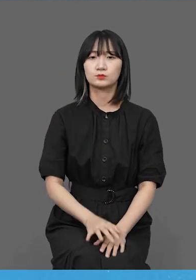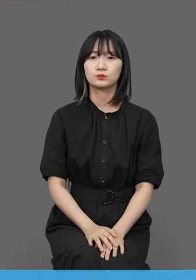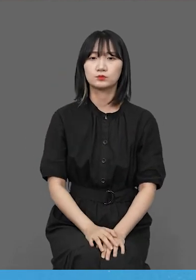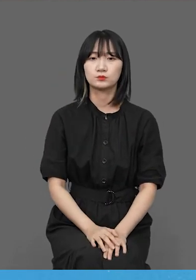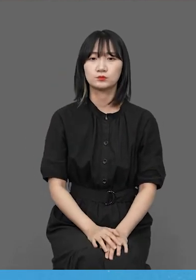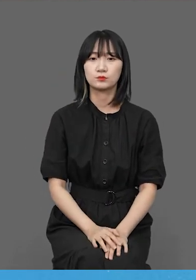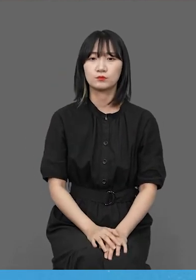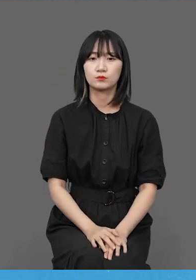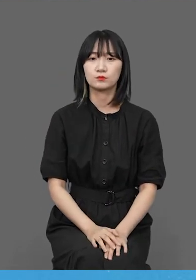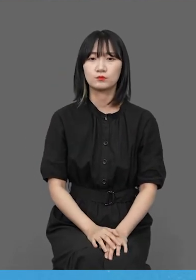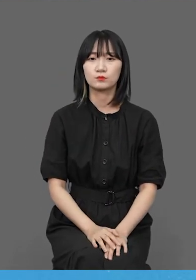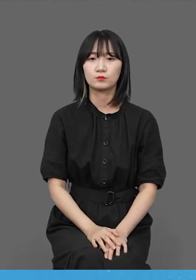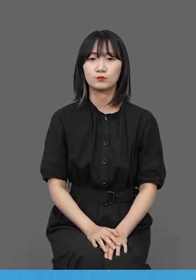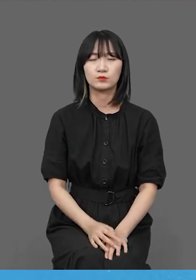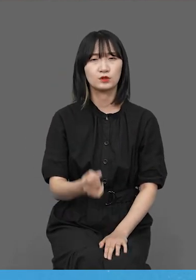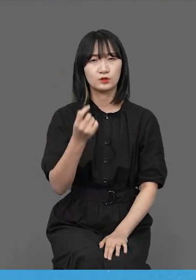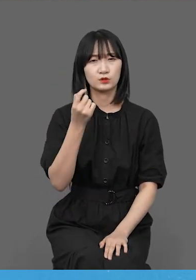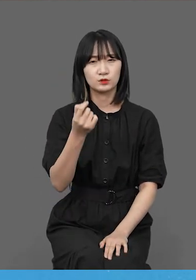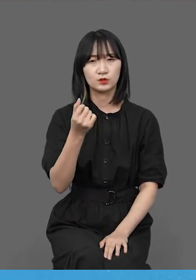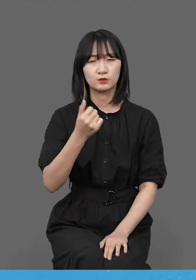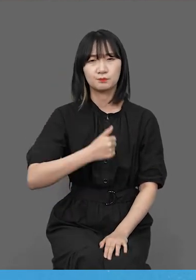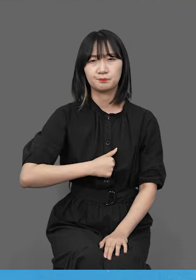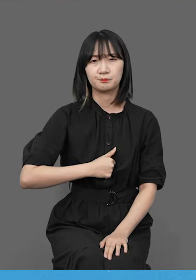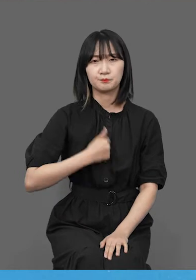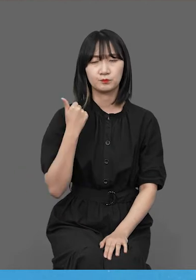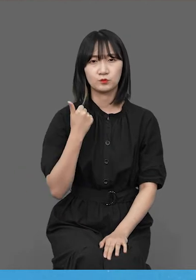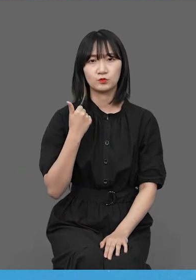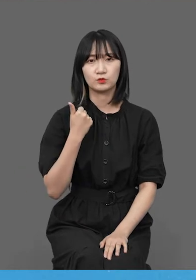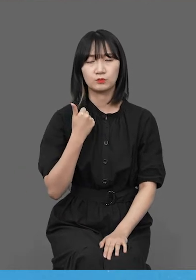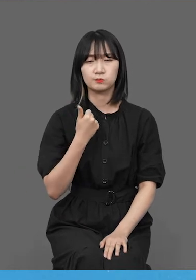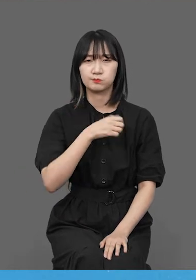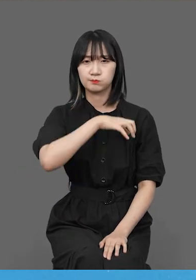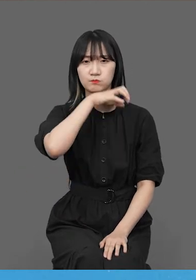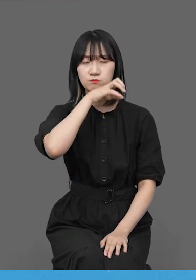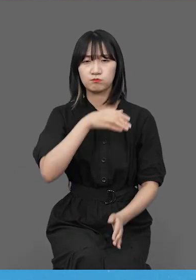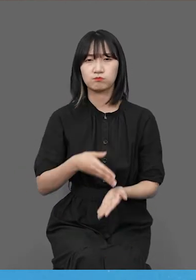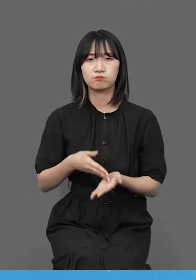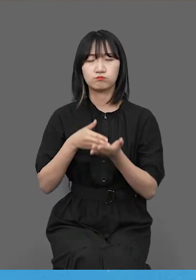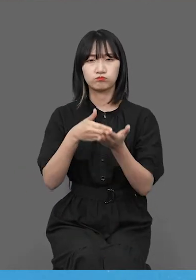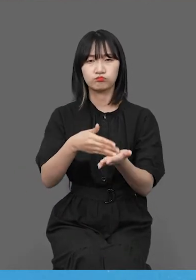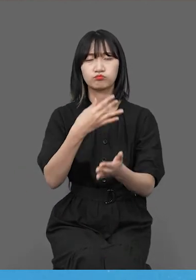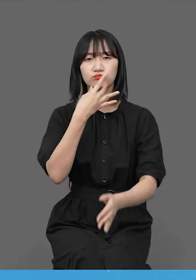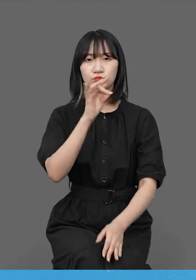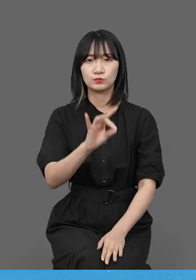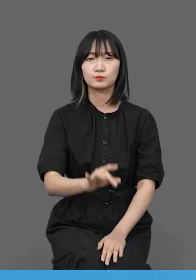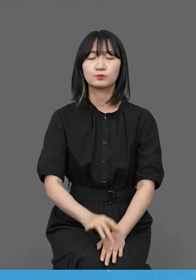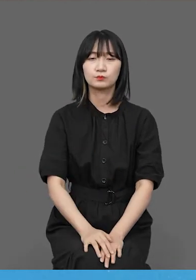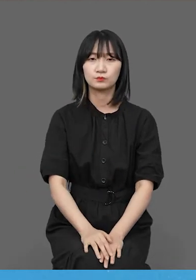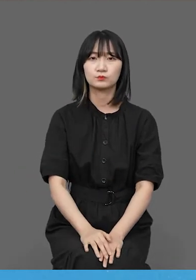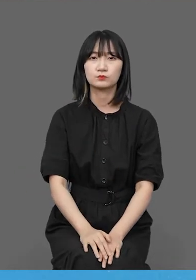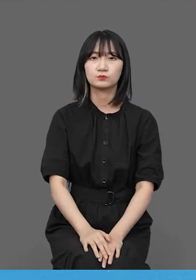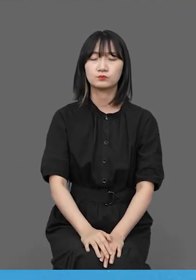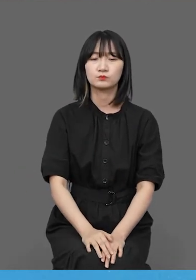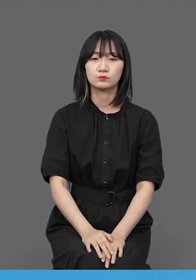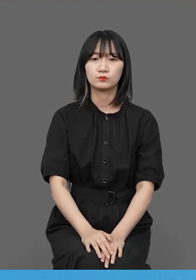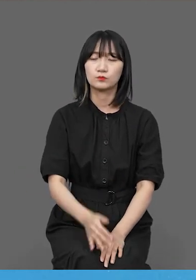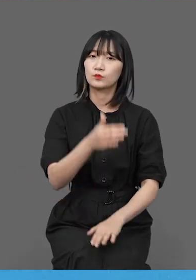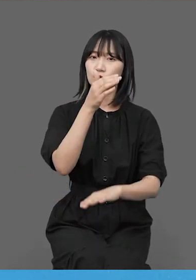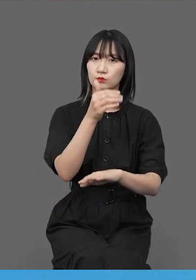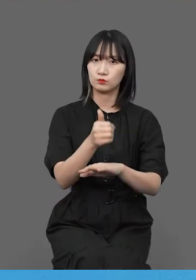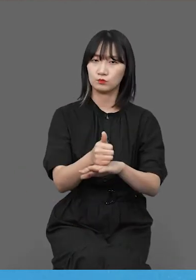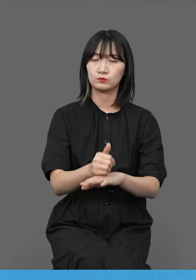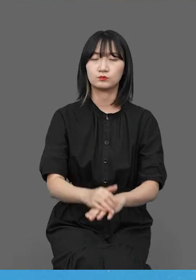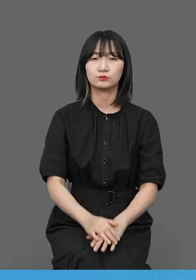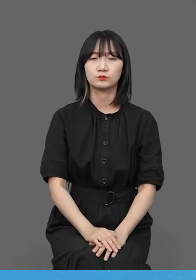거기에 정말 작은 분노와 문제 제기를 하지 않을 수 없는 것이죠. 결국은